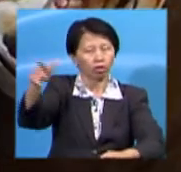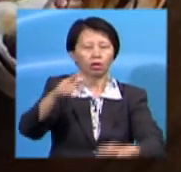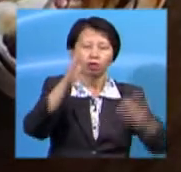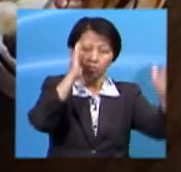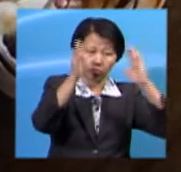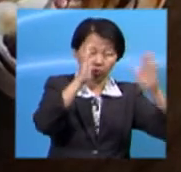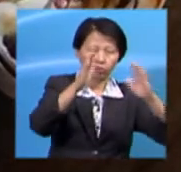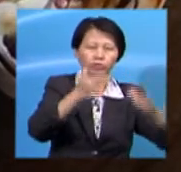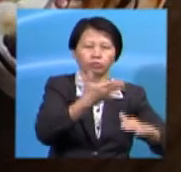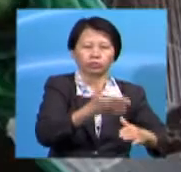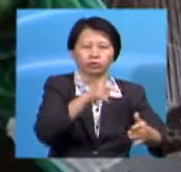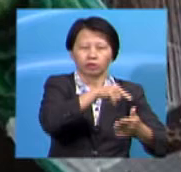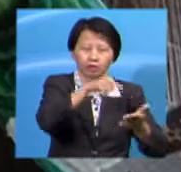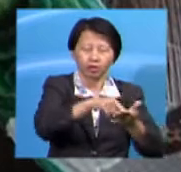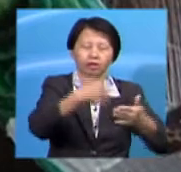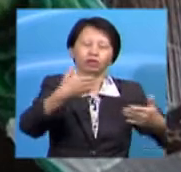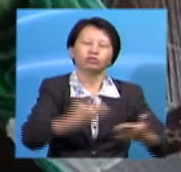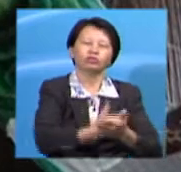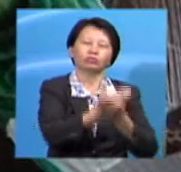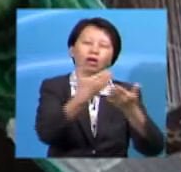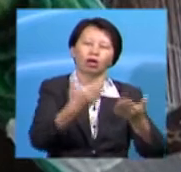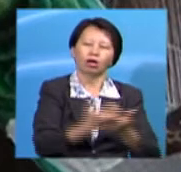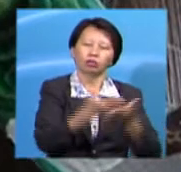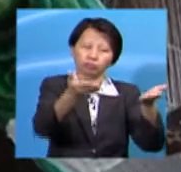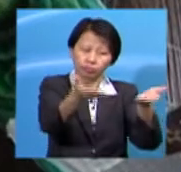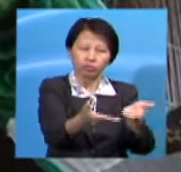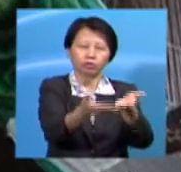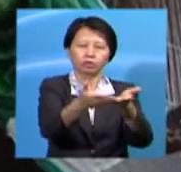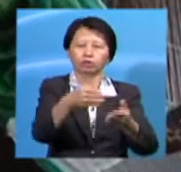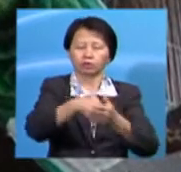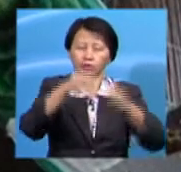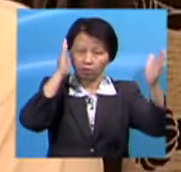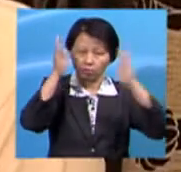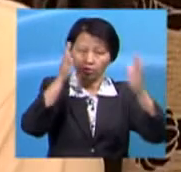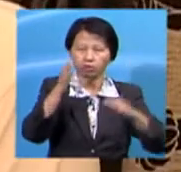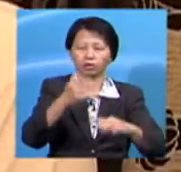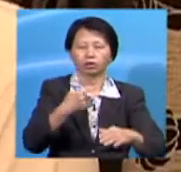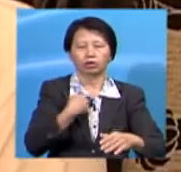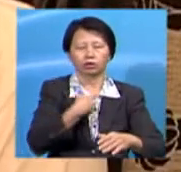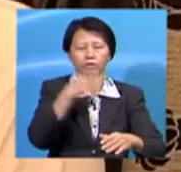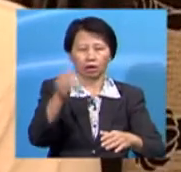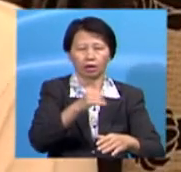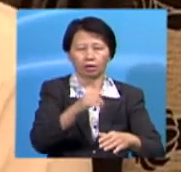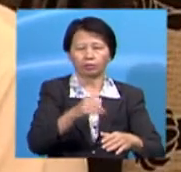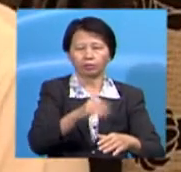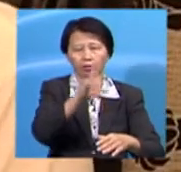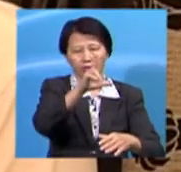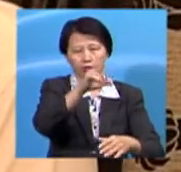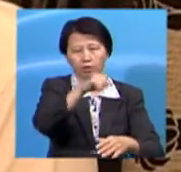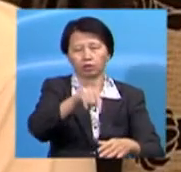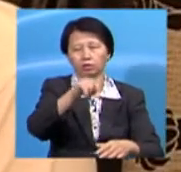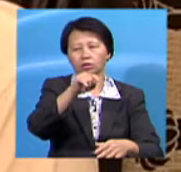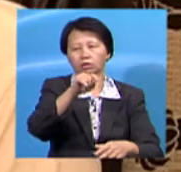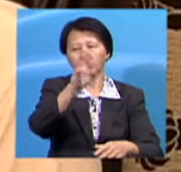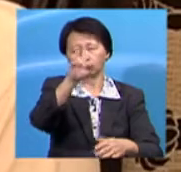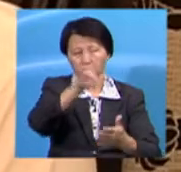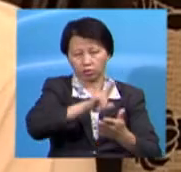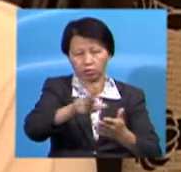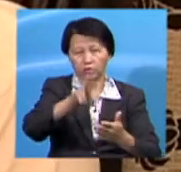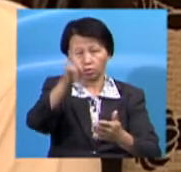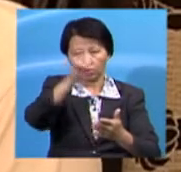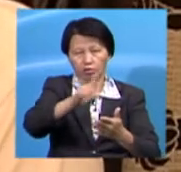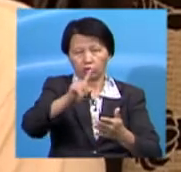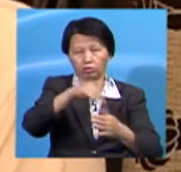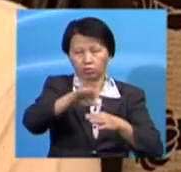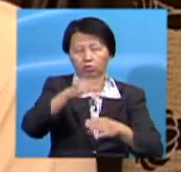Malaysia ni benda ni masih baru lagi diperkenalkan. Dalam negara selalunya kita akan ambil masa 3 hingga paling lama seminggu untuk dihantar.